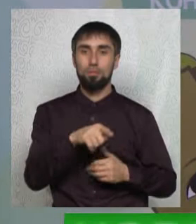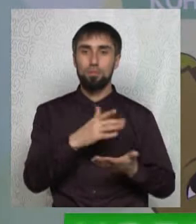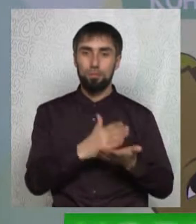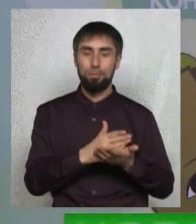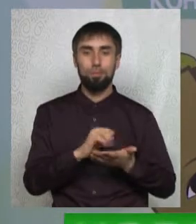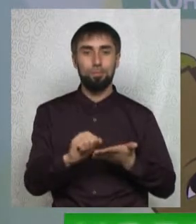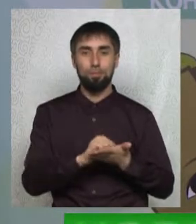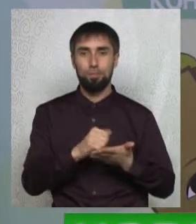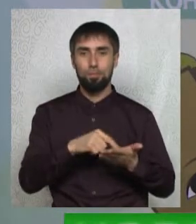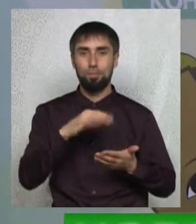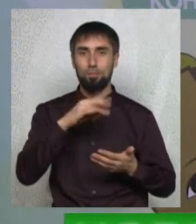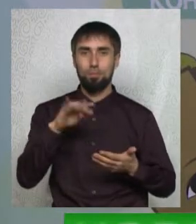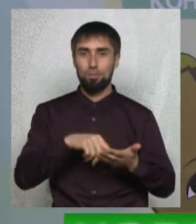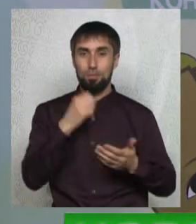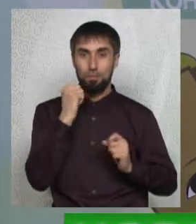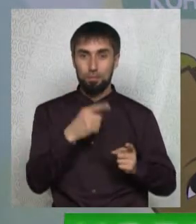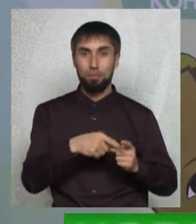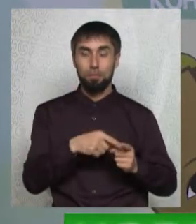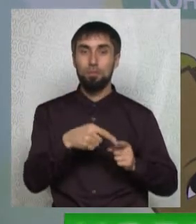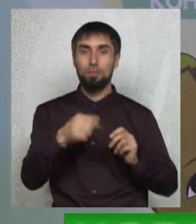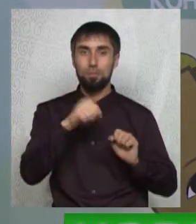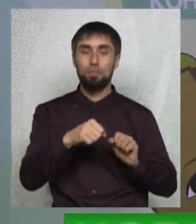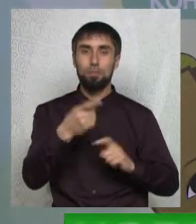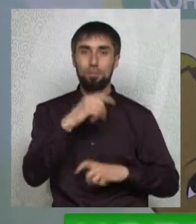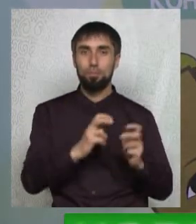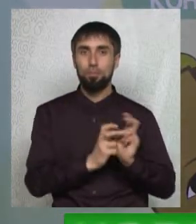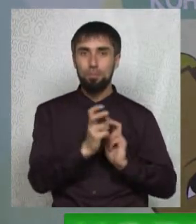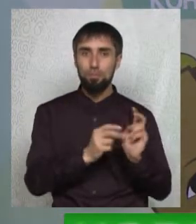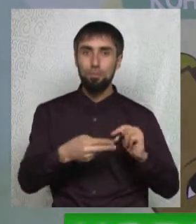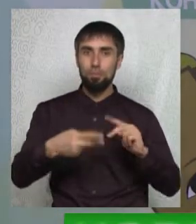бумажных отходов является наилучшим решением для спасения природы.